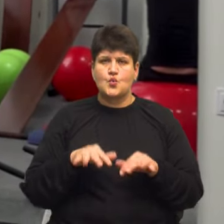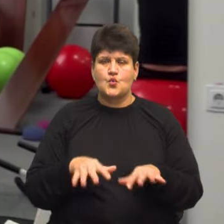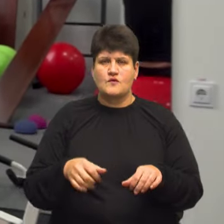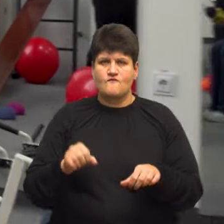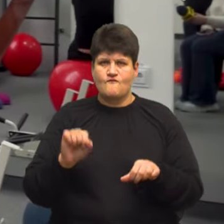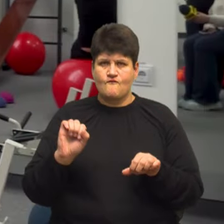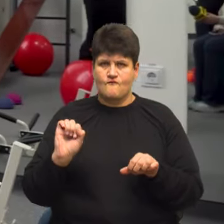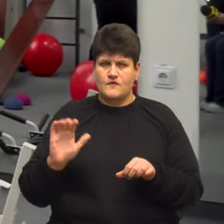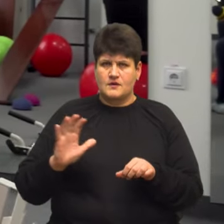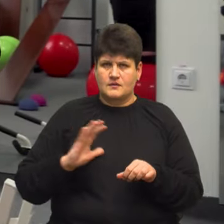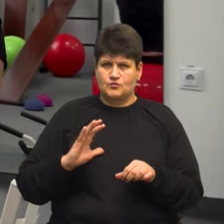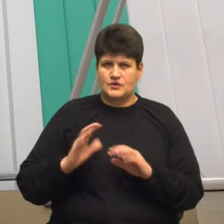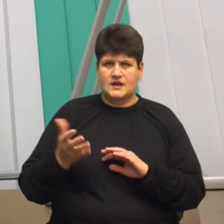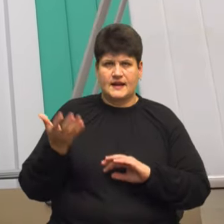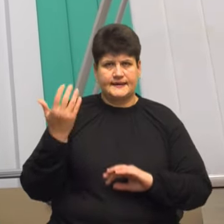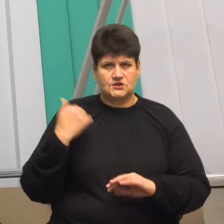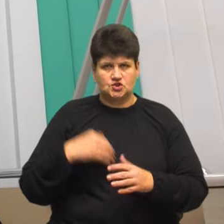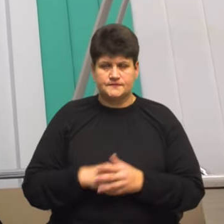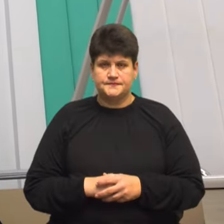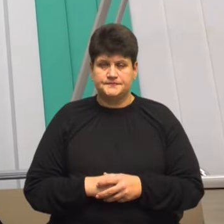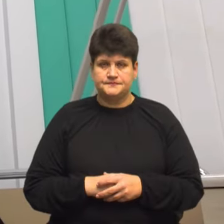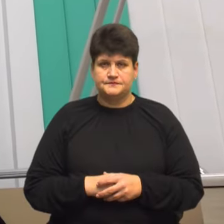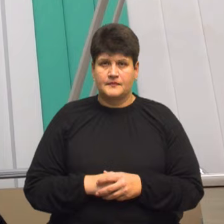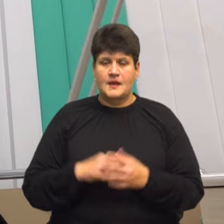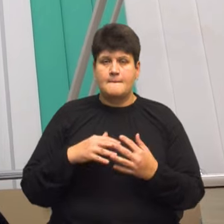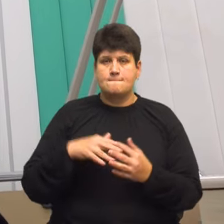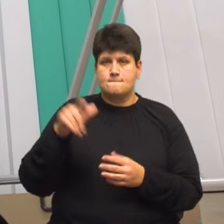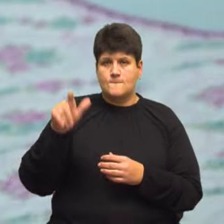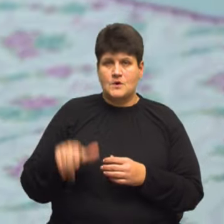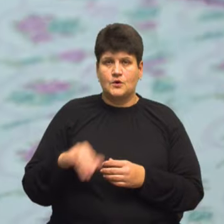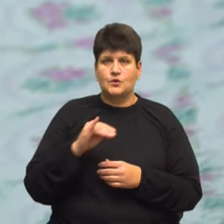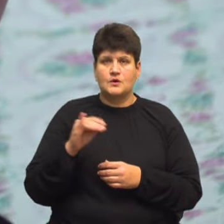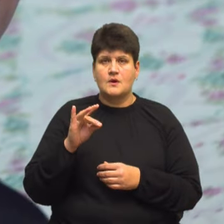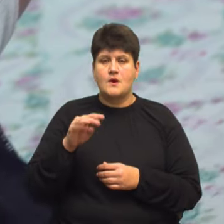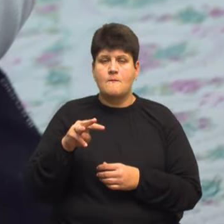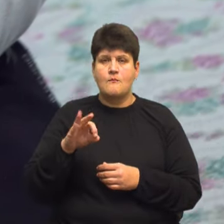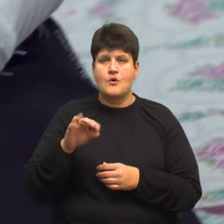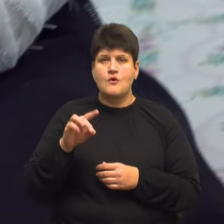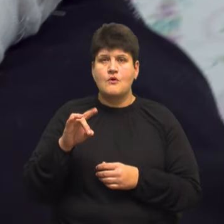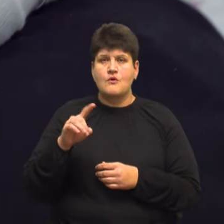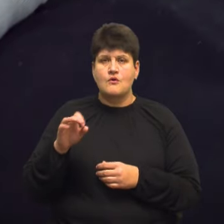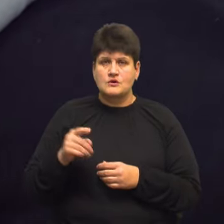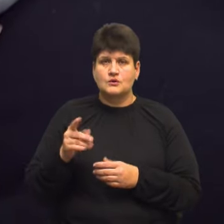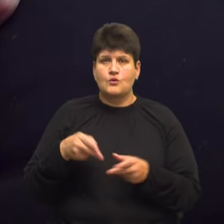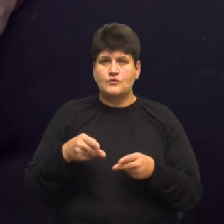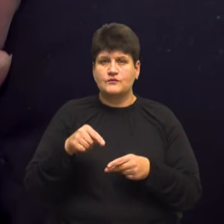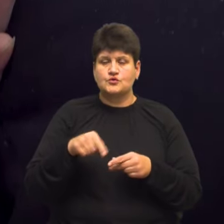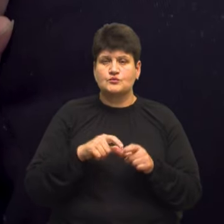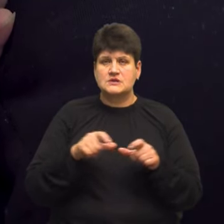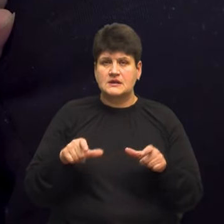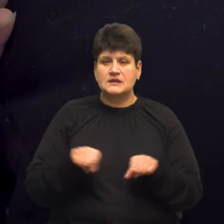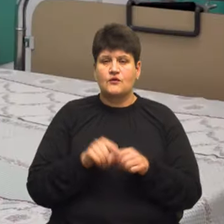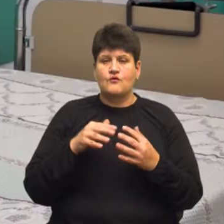були раніше. Боєць Юрій Мороз – ще один пацієнт, якого прооперували в цьому медзакладі. Чоловік також воював